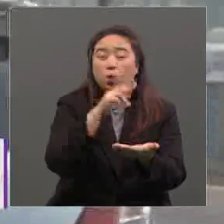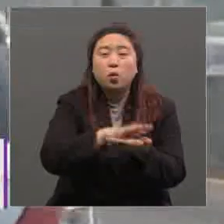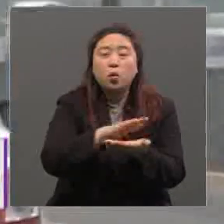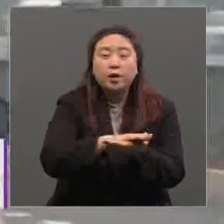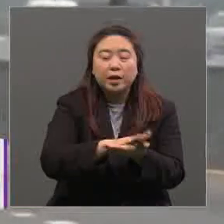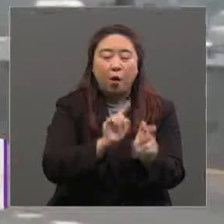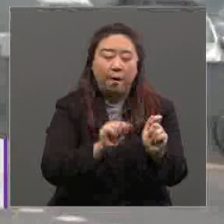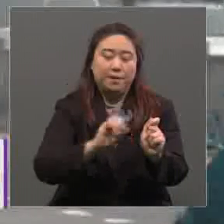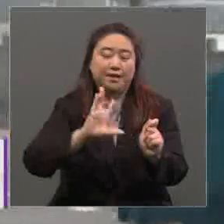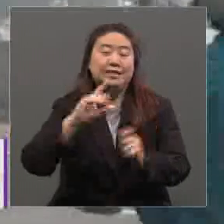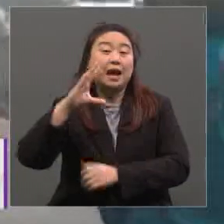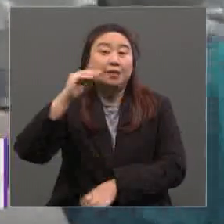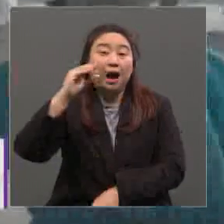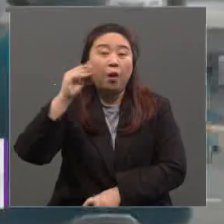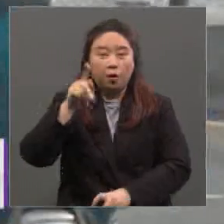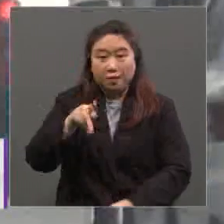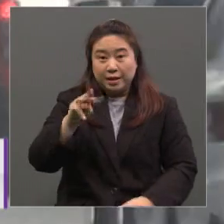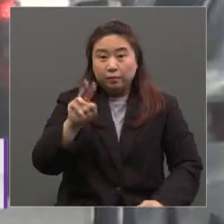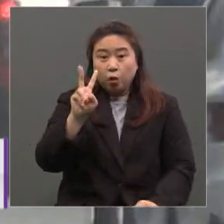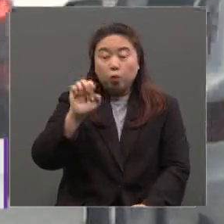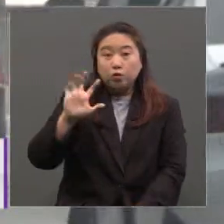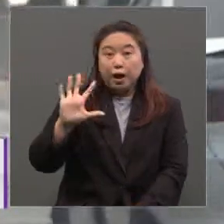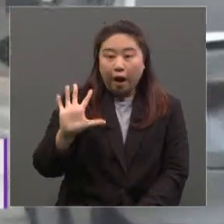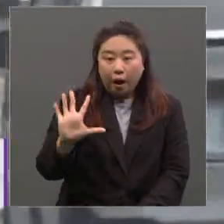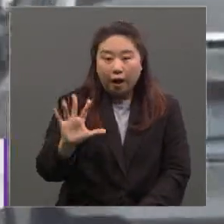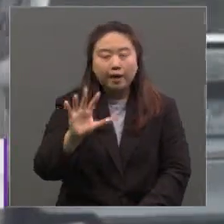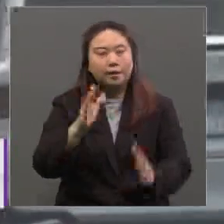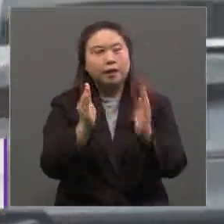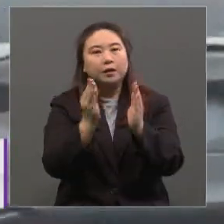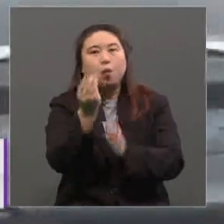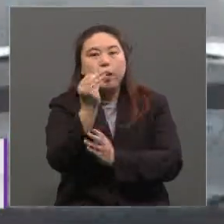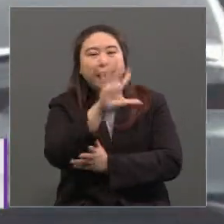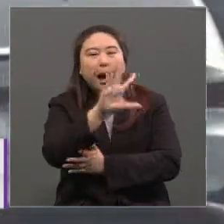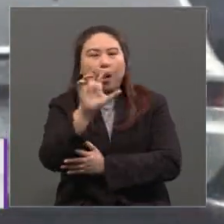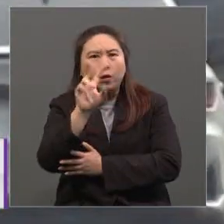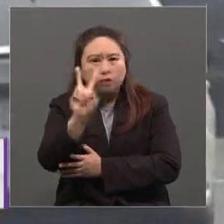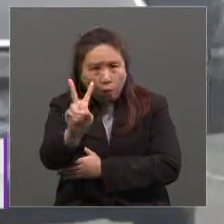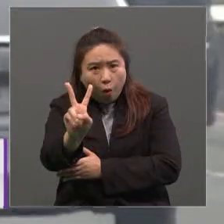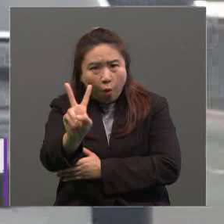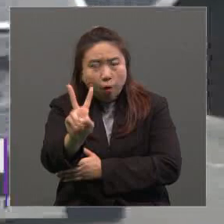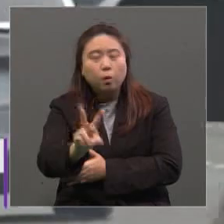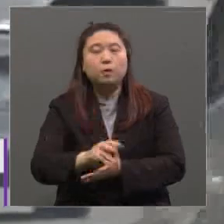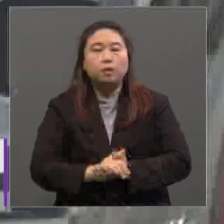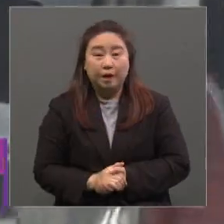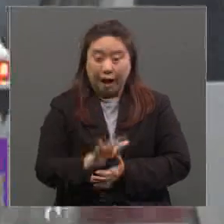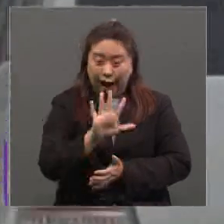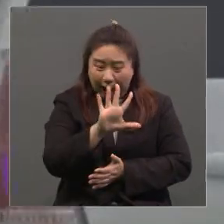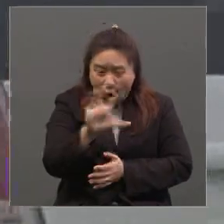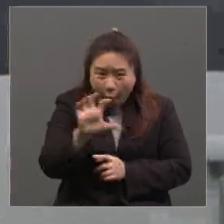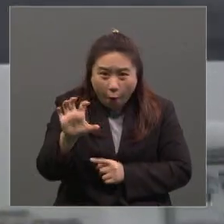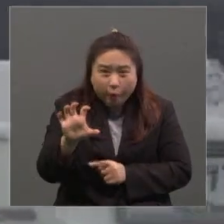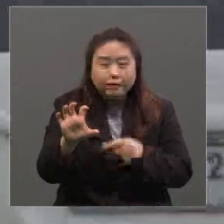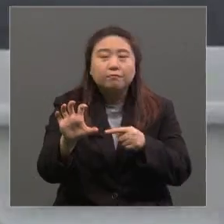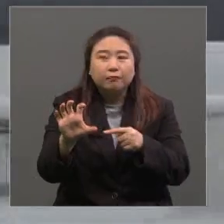บ้านอรอำเภอเชียงดาวค่า PM 2.5คุณผู้ชม502ไมโครกรัมต่อลูกบาศก์เมตรนะ 500อ่ะ